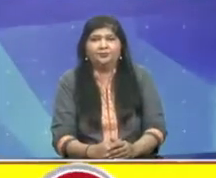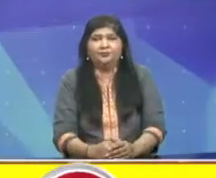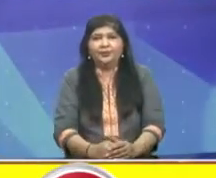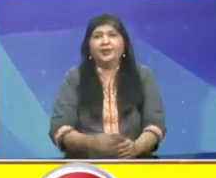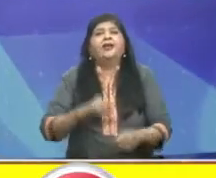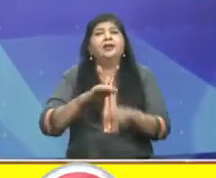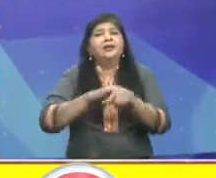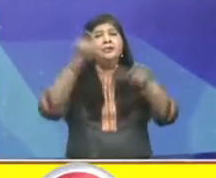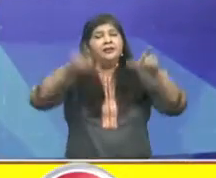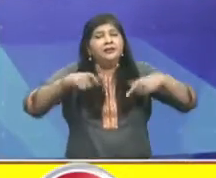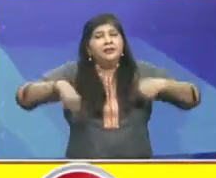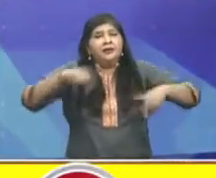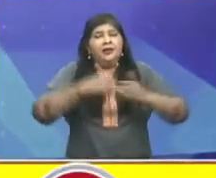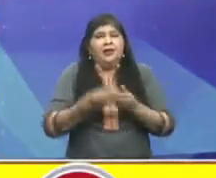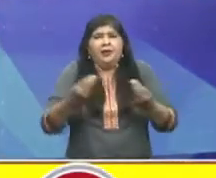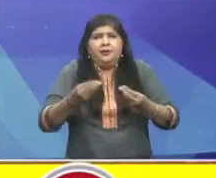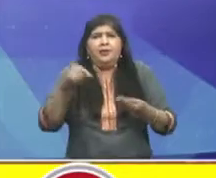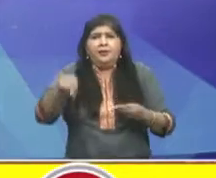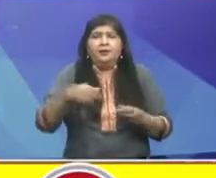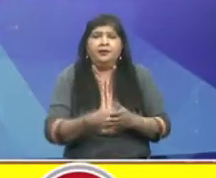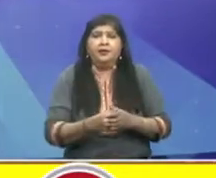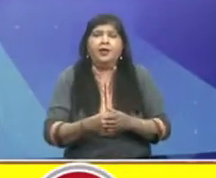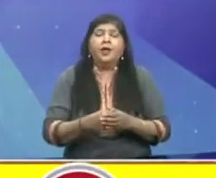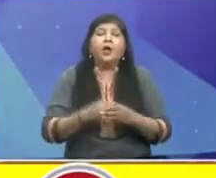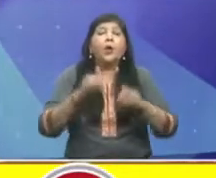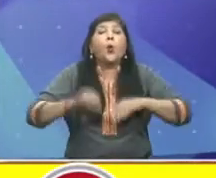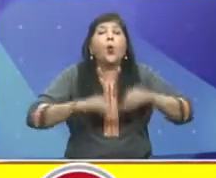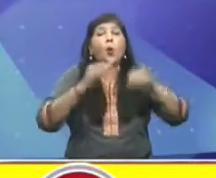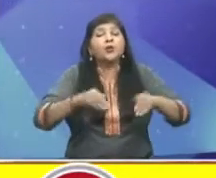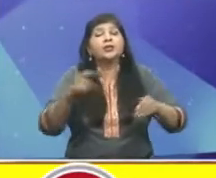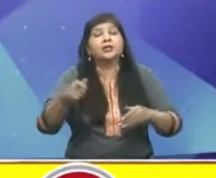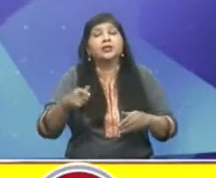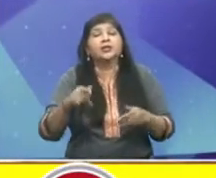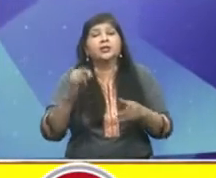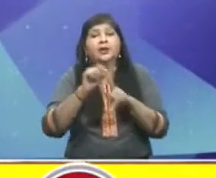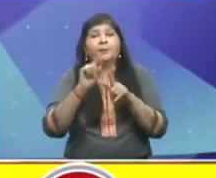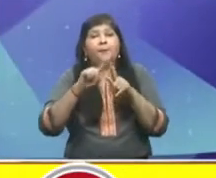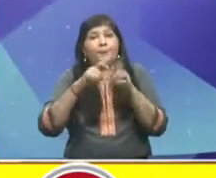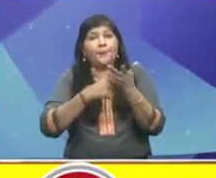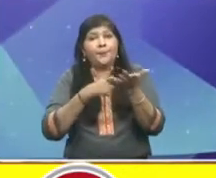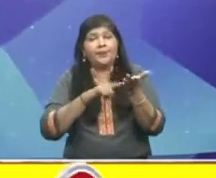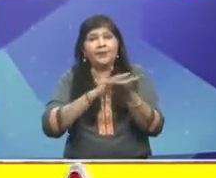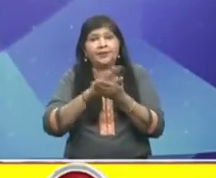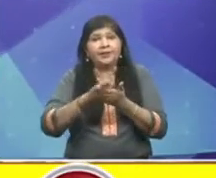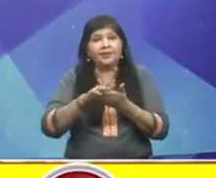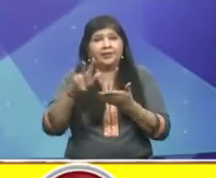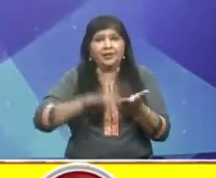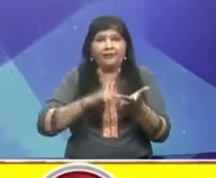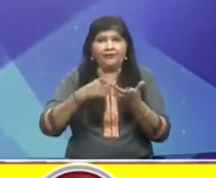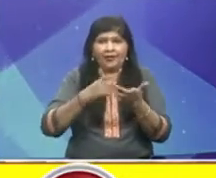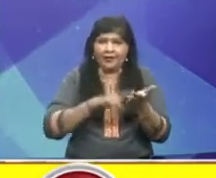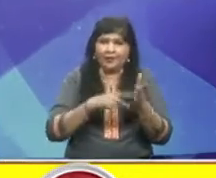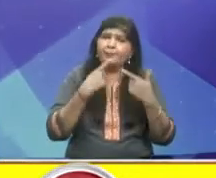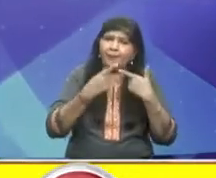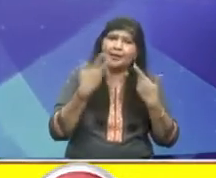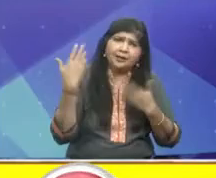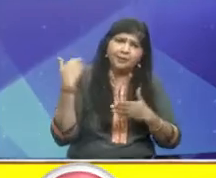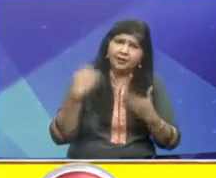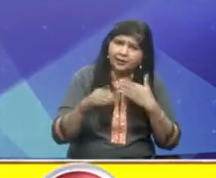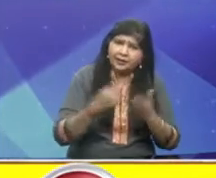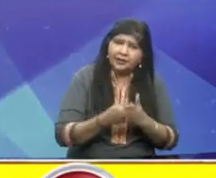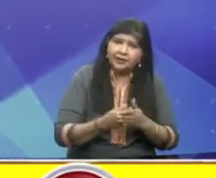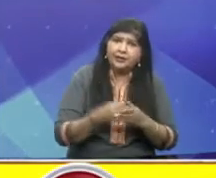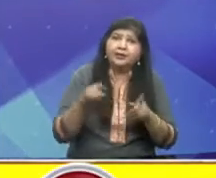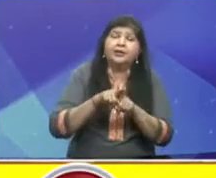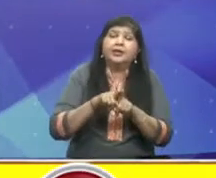प्यारे देशवासियों, अभी मैं ऑस्ट्रेलिया के पर्थ में बने वृंदावन के विषय में बात कर रहा था। ये